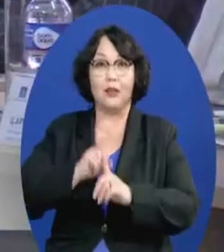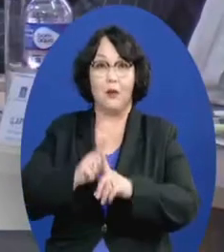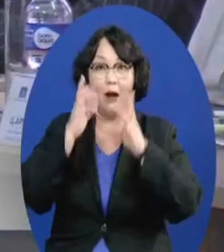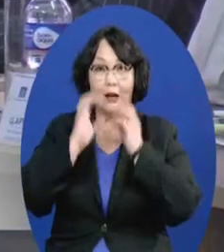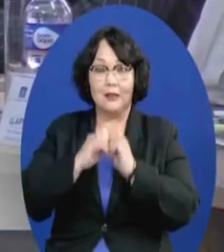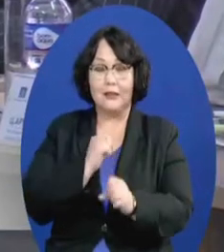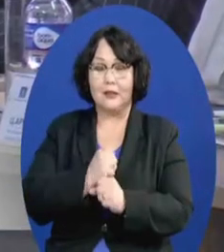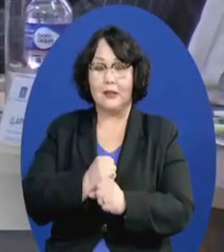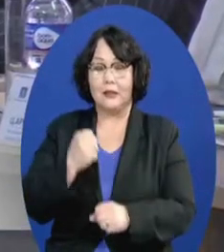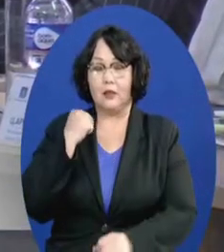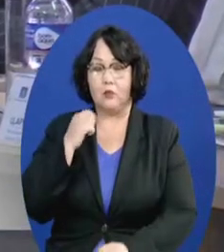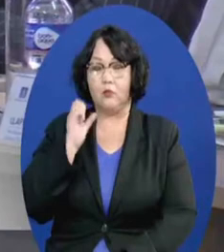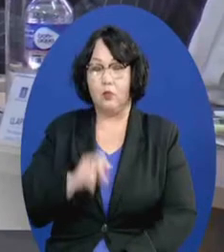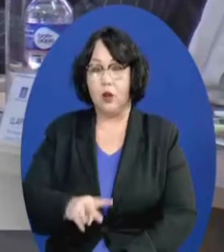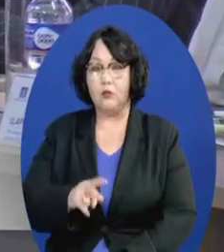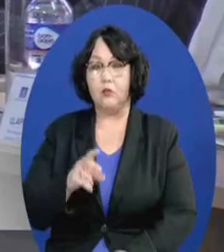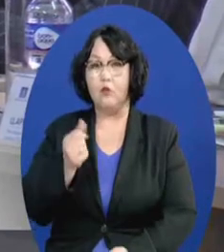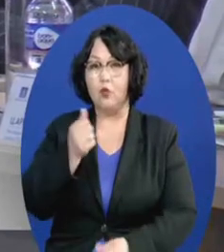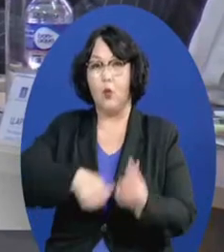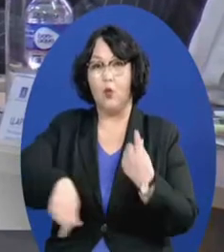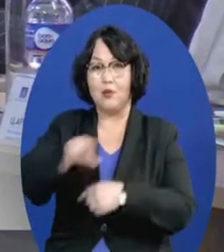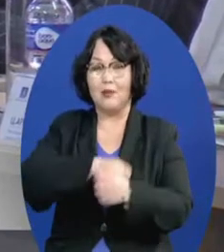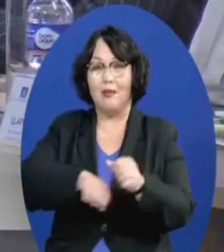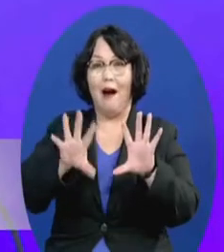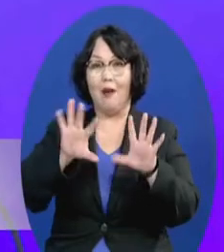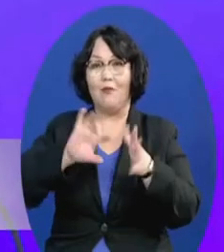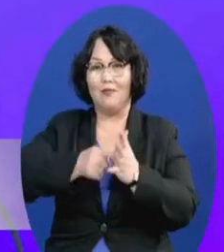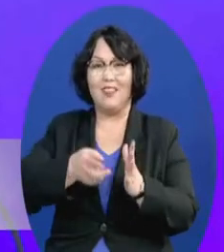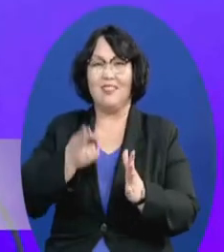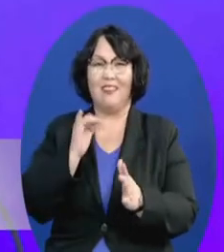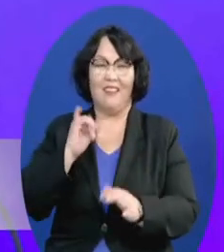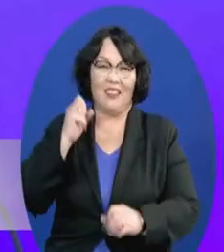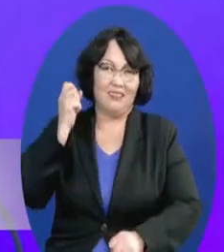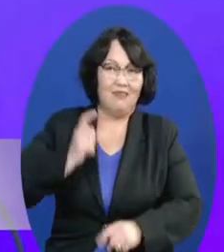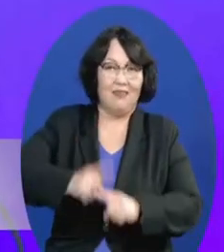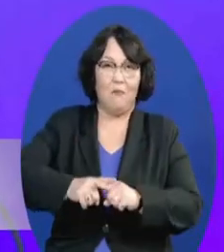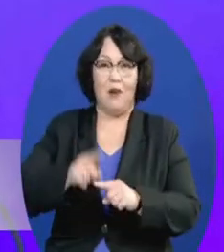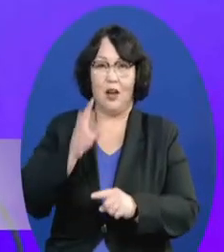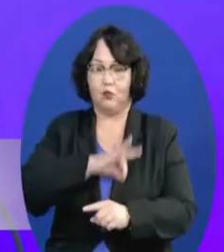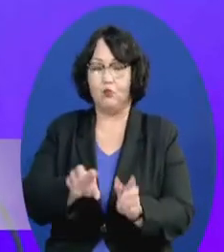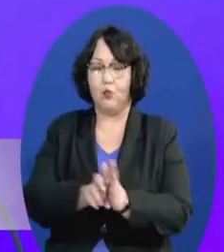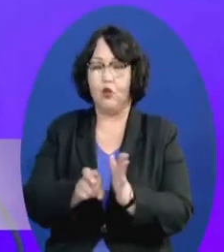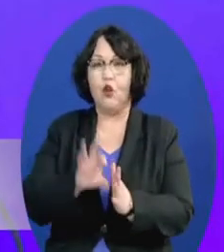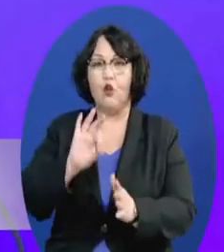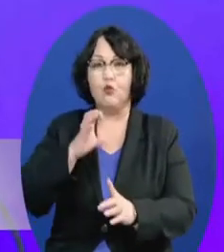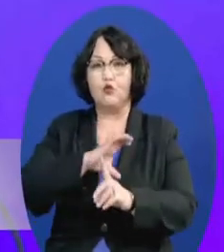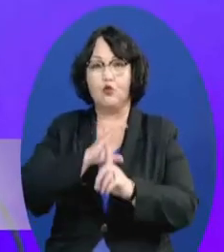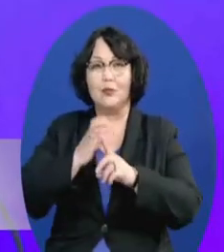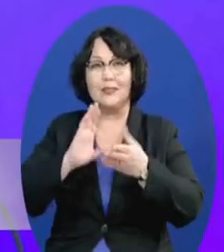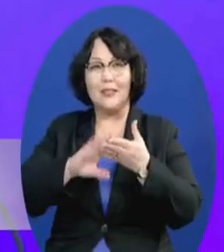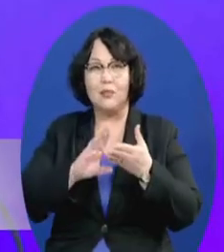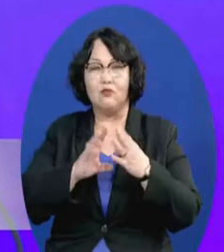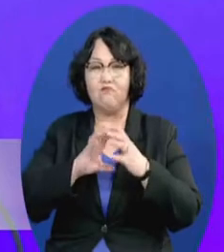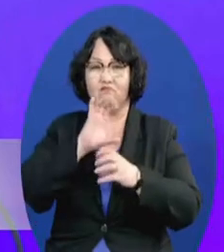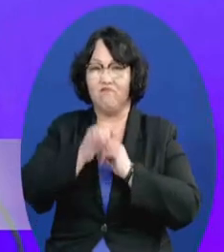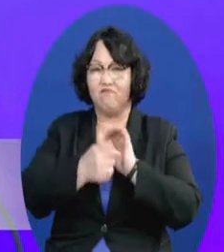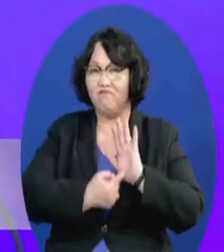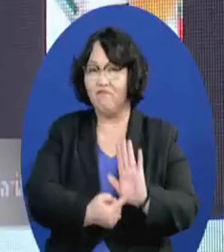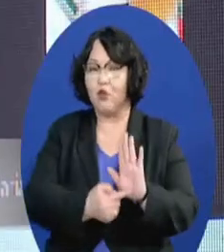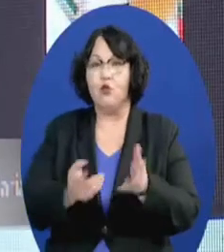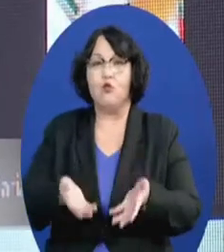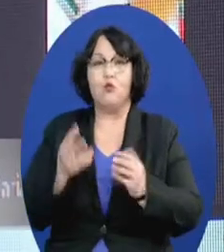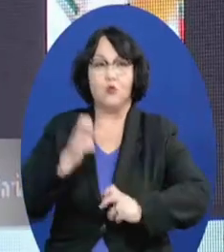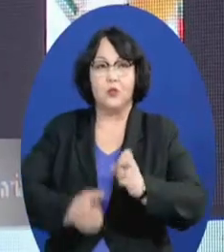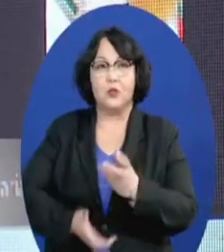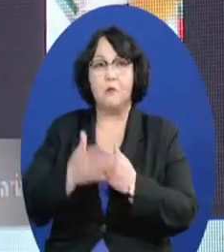чадвал энэ салбарт эргэлдэх мөнгөн урсгал 10 дахин нэмэгдэх боломжтой. Өөрөөр хэлбэл өв соёлоо таниулах, хөнгөн үйлдвэрлэлийг дэмжих, мэдээлэл